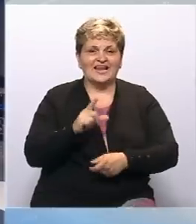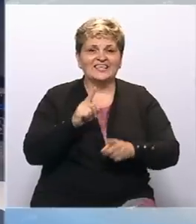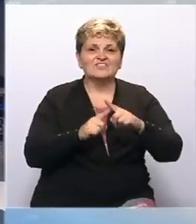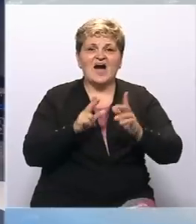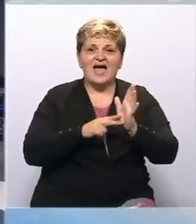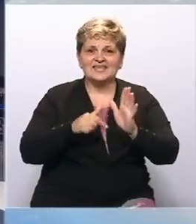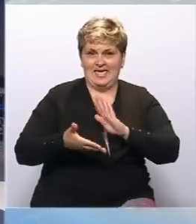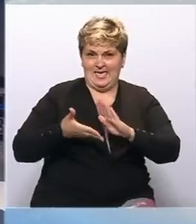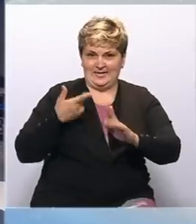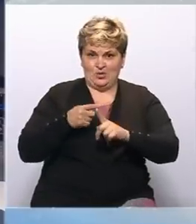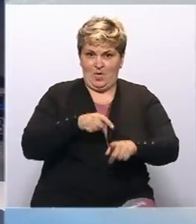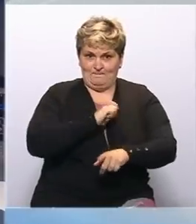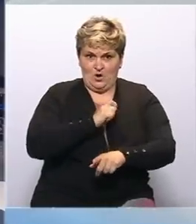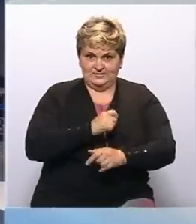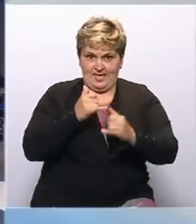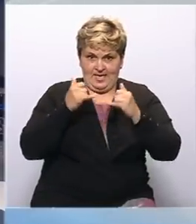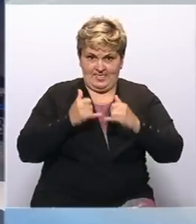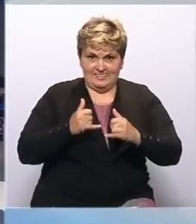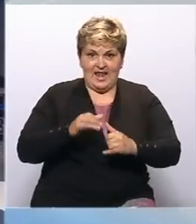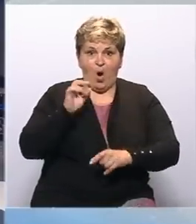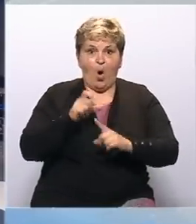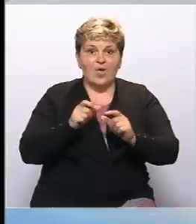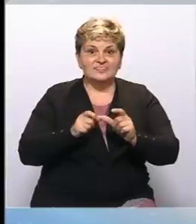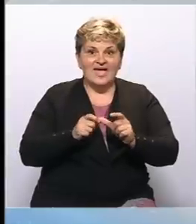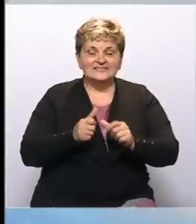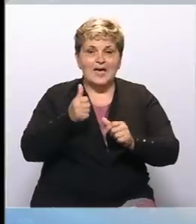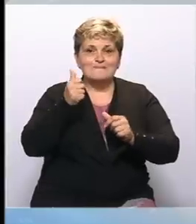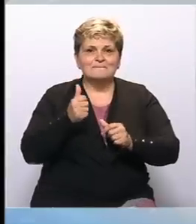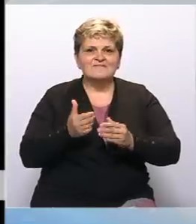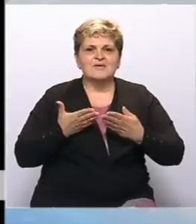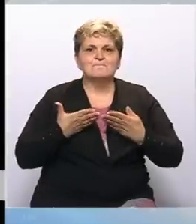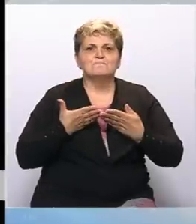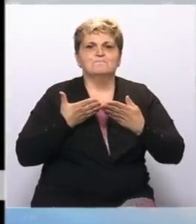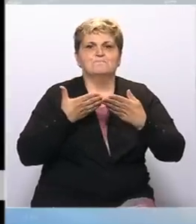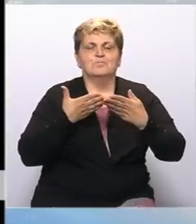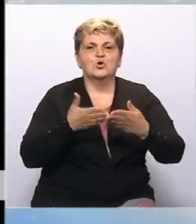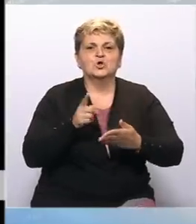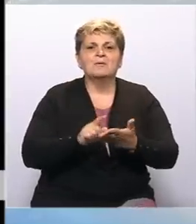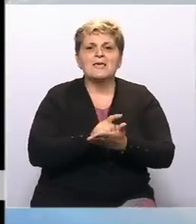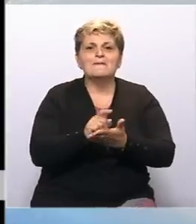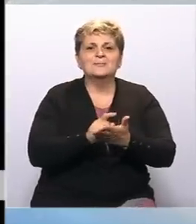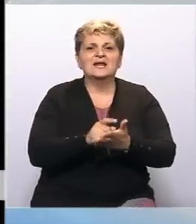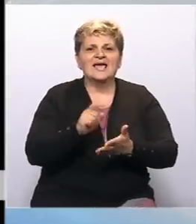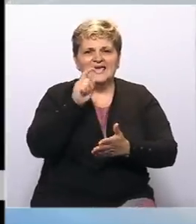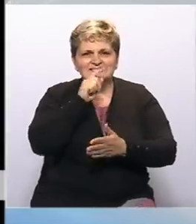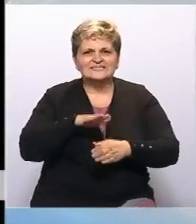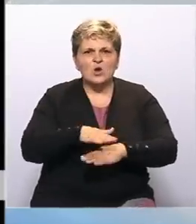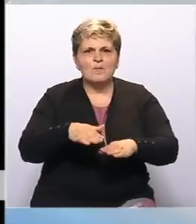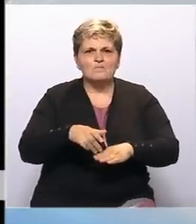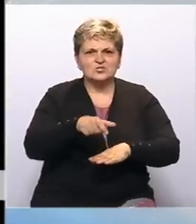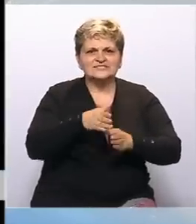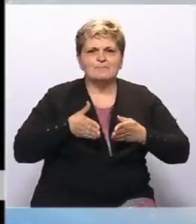Litvanije. Ranije to učinila i Poljska. Danas je iz Odese isplovio prvi teretni brod koji će se kretati privremenim crnomorskim